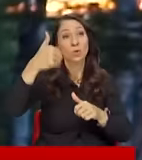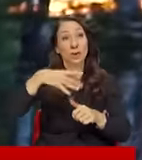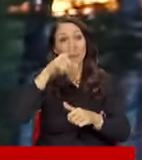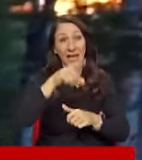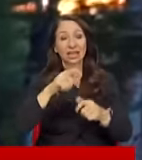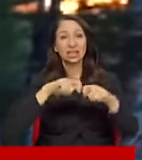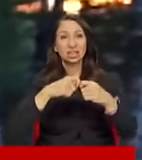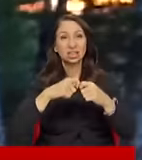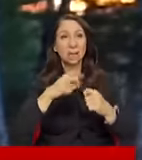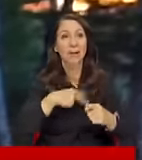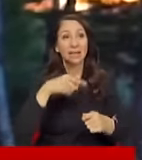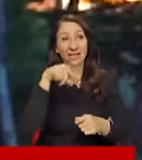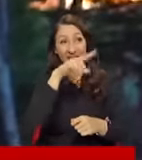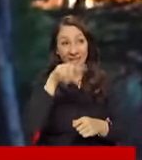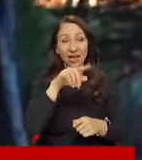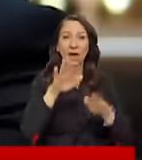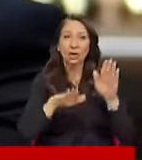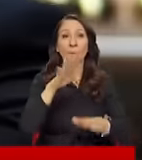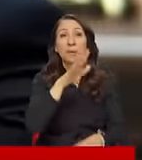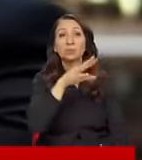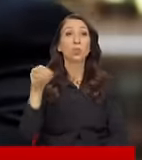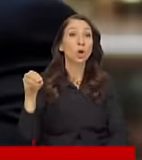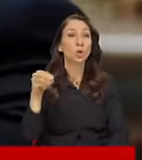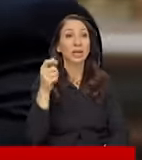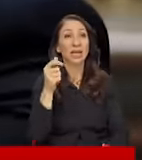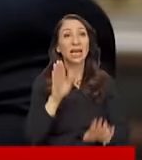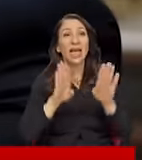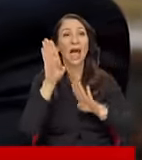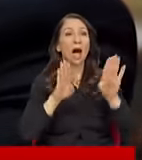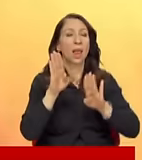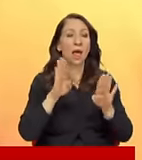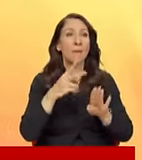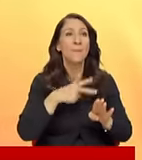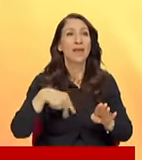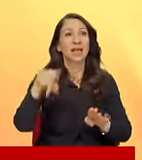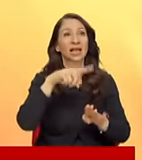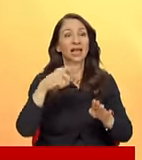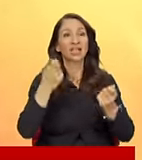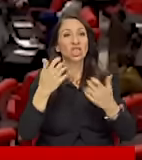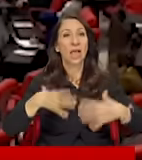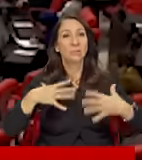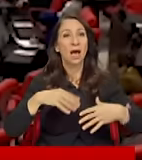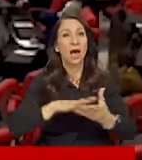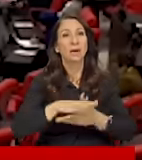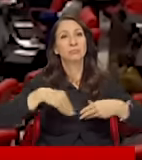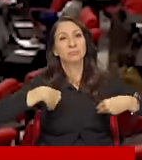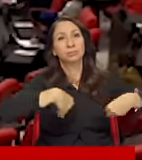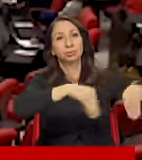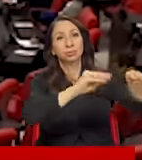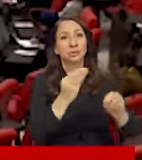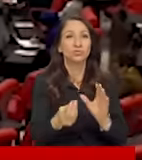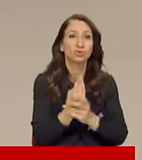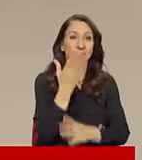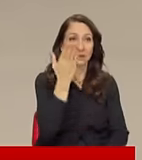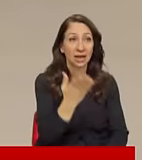yönetimindeyken Kırşehir Belediyesi'nden yaklaşık 5 milyon liralık ihaleyle belediyelere iş elbisesi ve ayakkabı sattığı ortaya